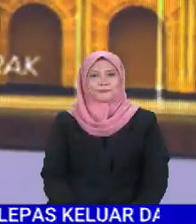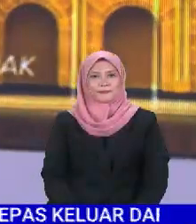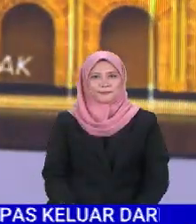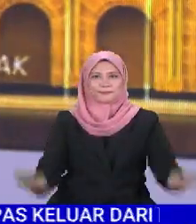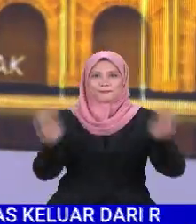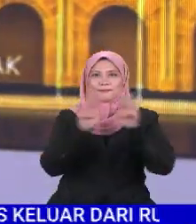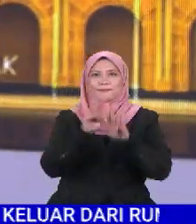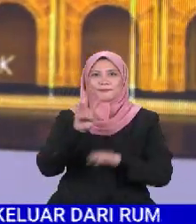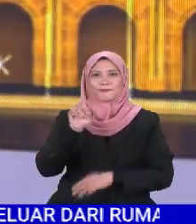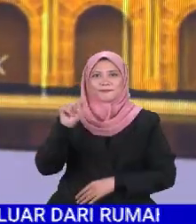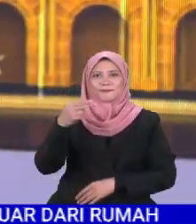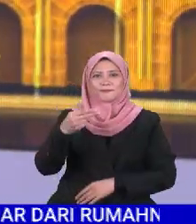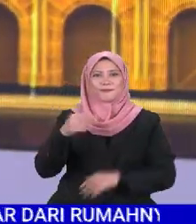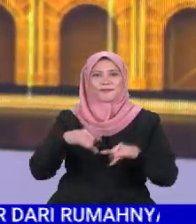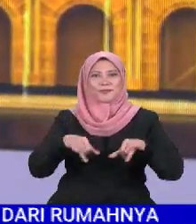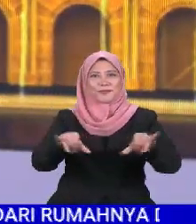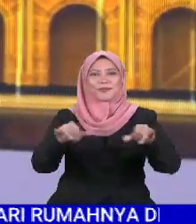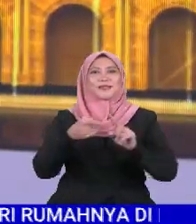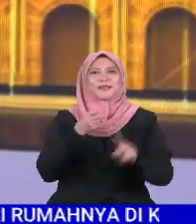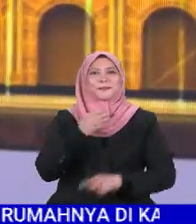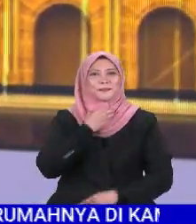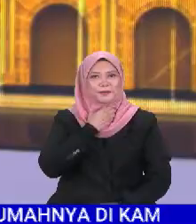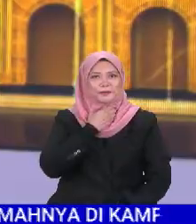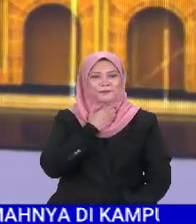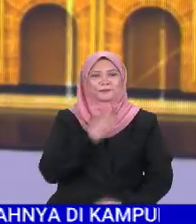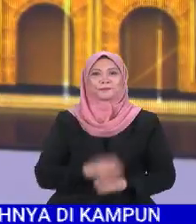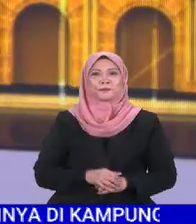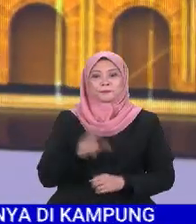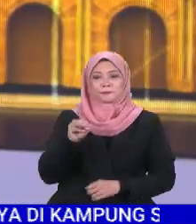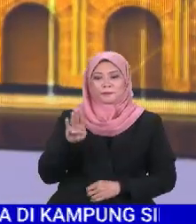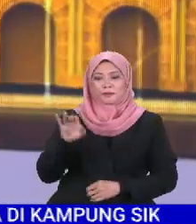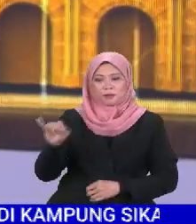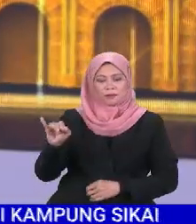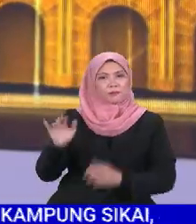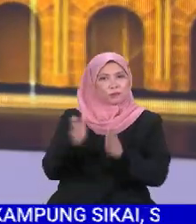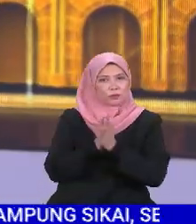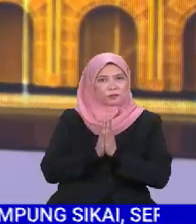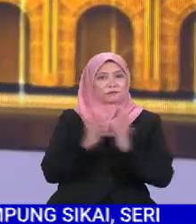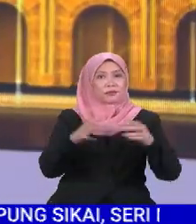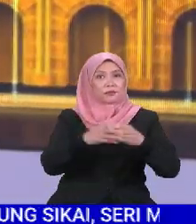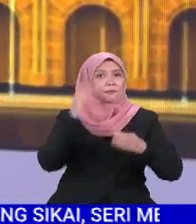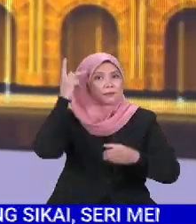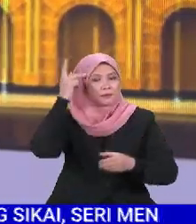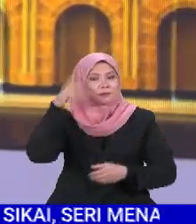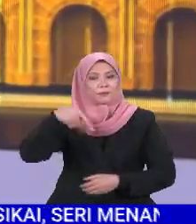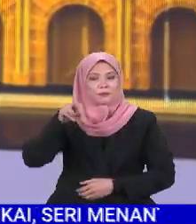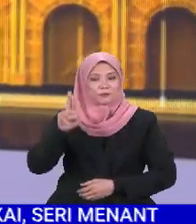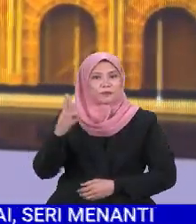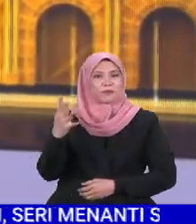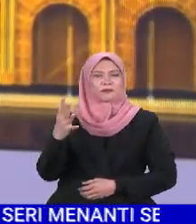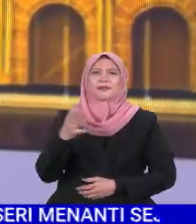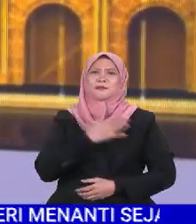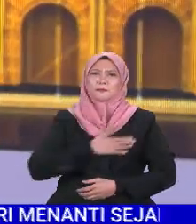berita wilayah Diteruskan dengan perkembangan dari perak antara tumpuannya mbi muhun party politik terlibat di are you 15